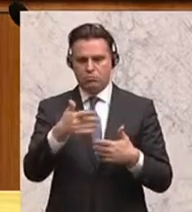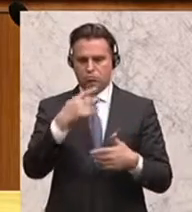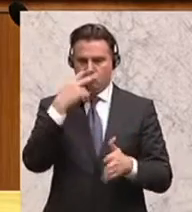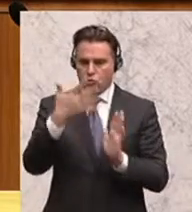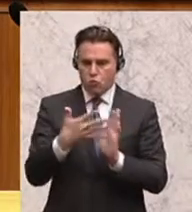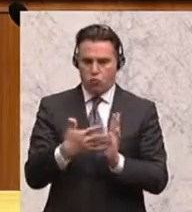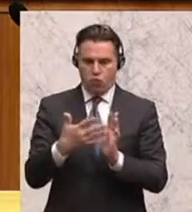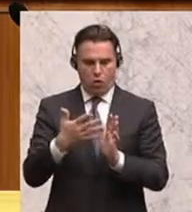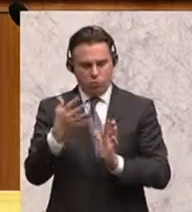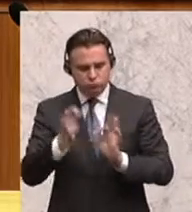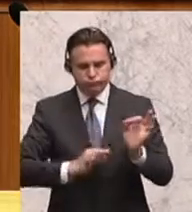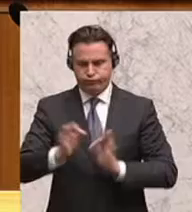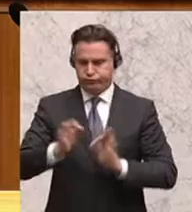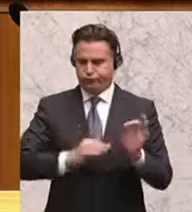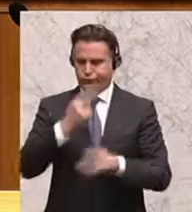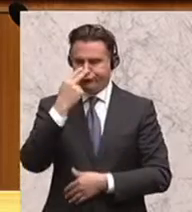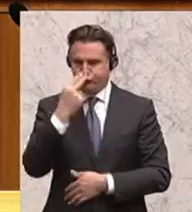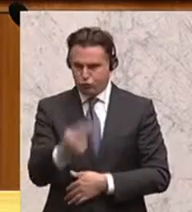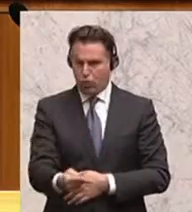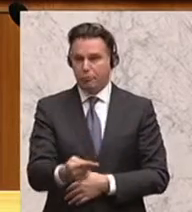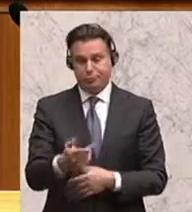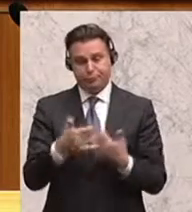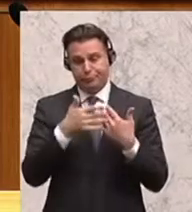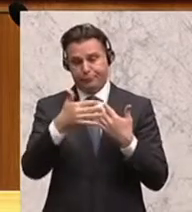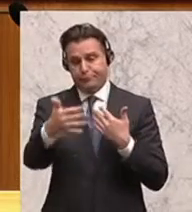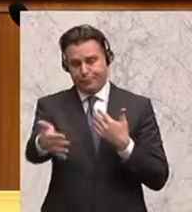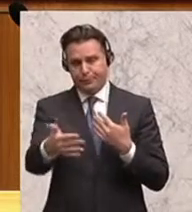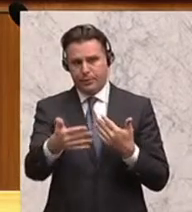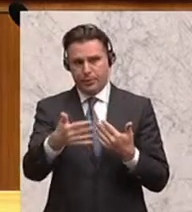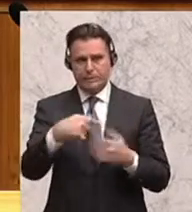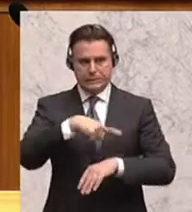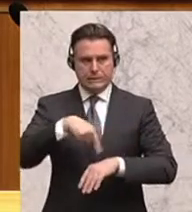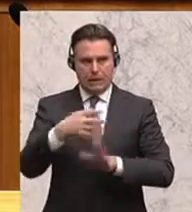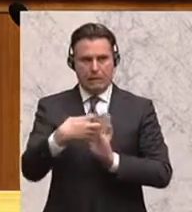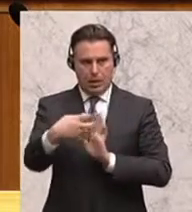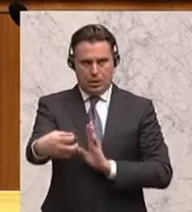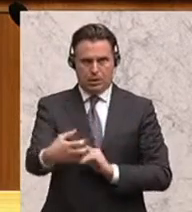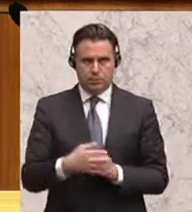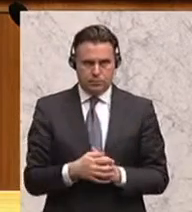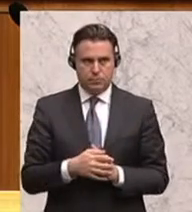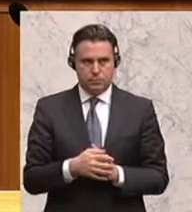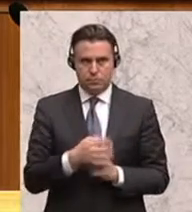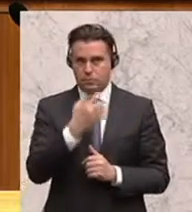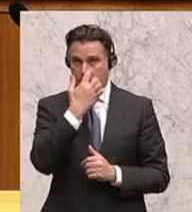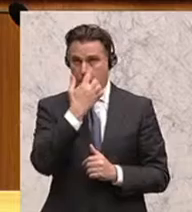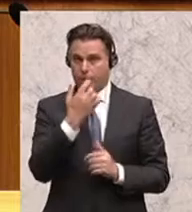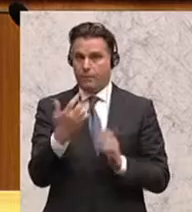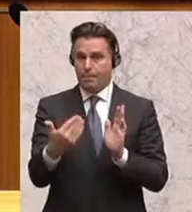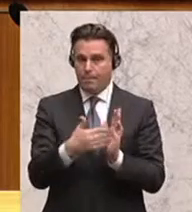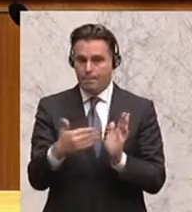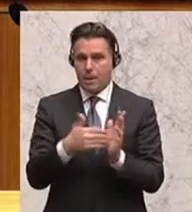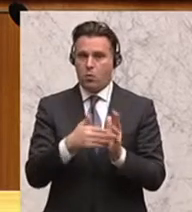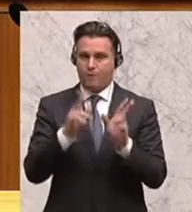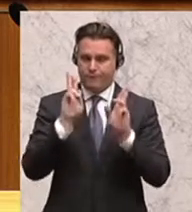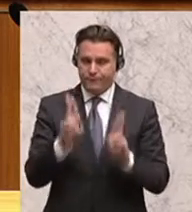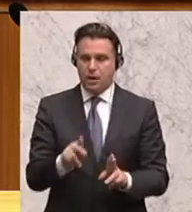zu haben ohnehin ein langer zeitraum sage ich um hier wenn es notwendig